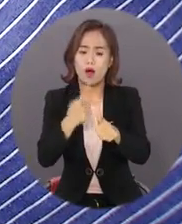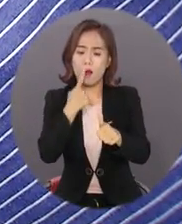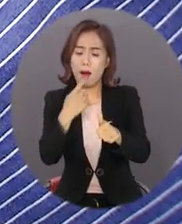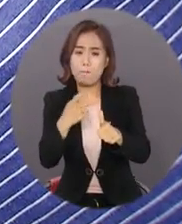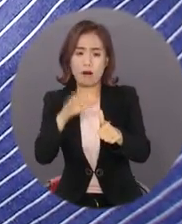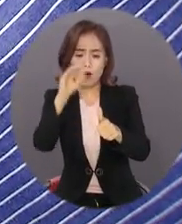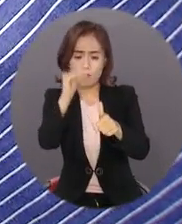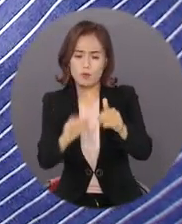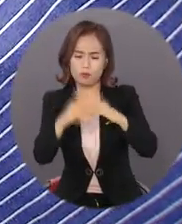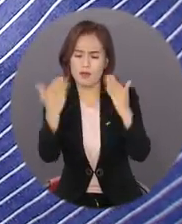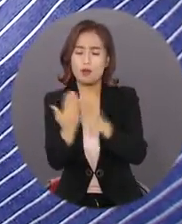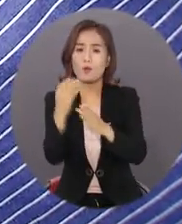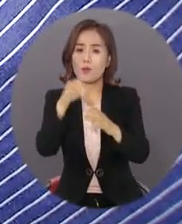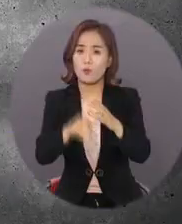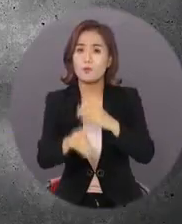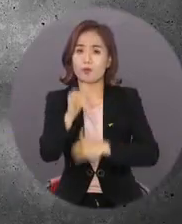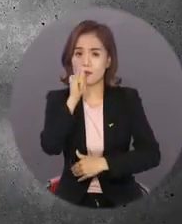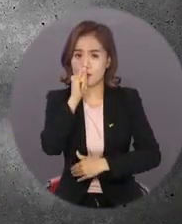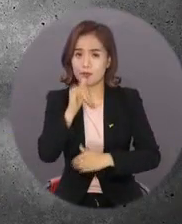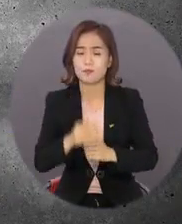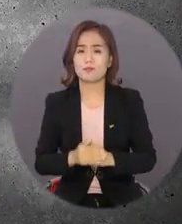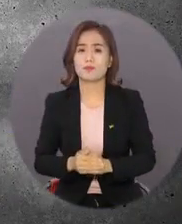장면이 고스란히 담겨 있습니다.